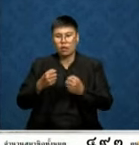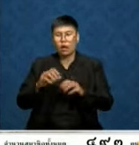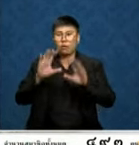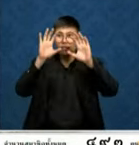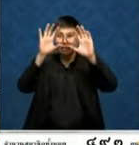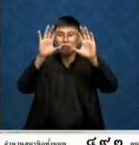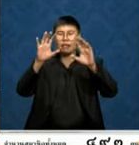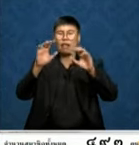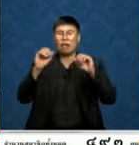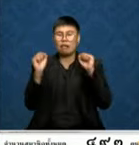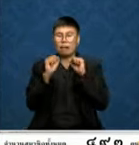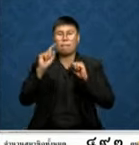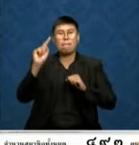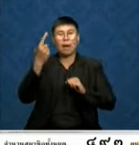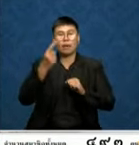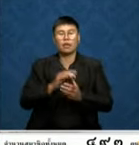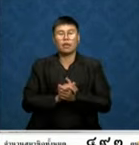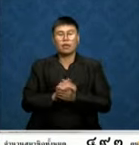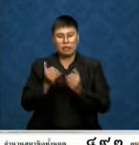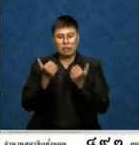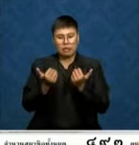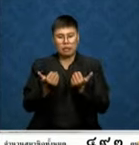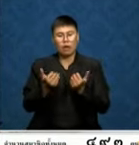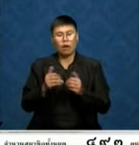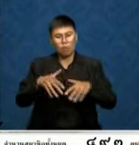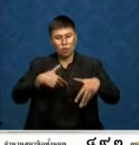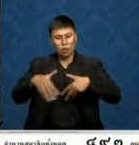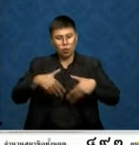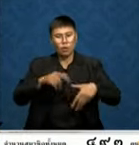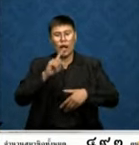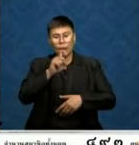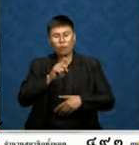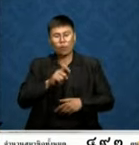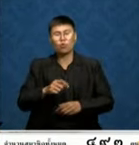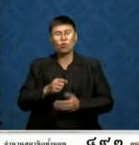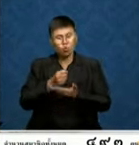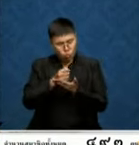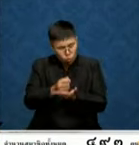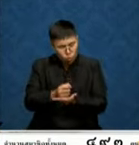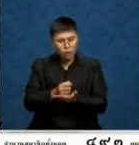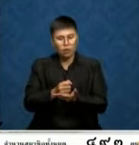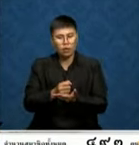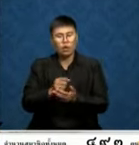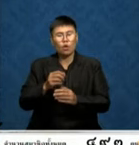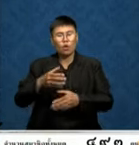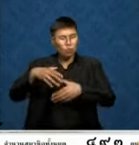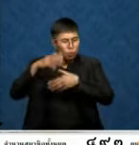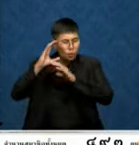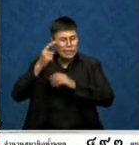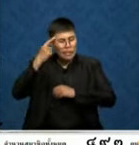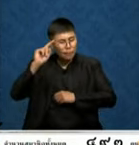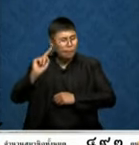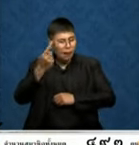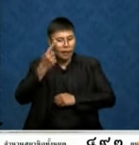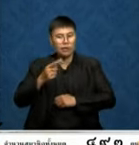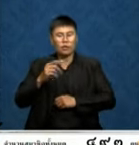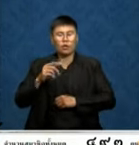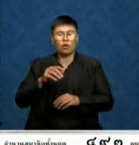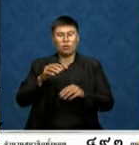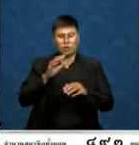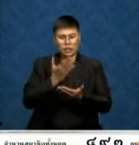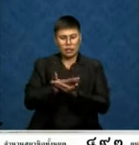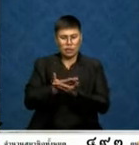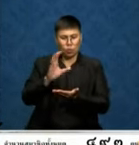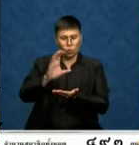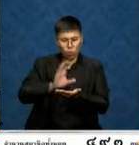ทางพี่น้องประชาชนฝากผมมาถ้าเป็นไปได้ท่านช่วยทบทวนให้หน่อยครับจริงๆแล้วกองทุนพัฒนาไฟฟ้าเนี่ยผู้ว่